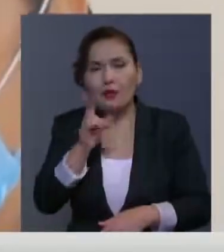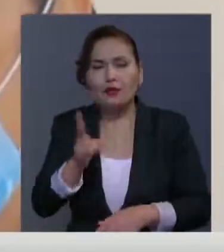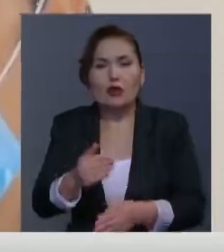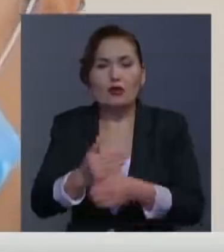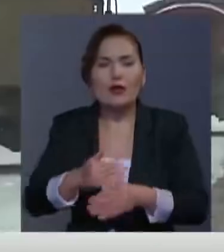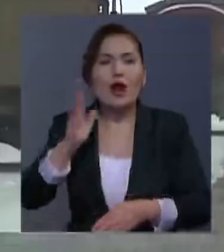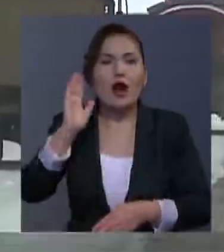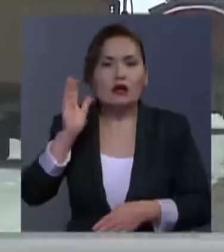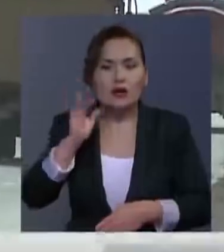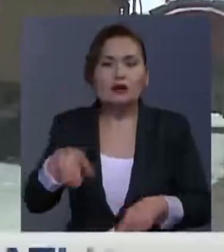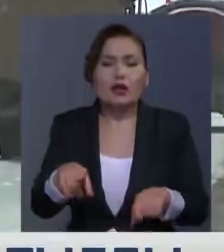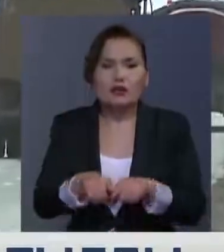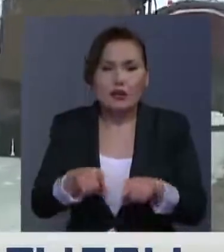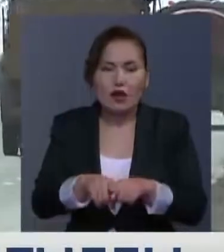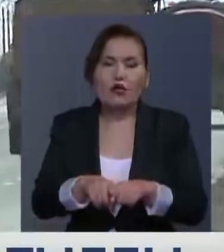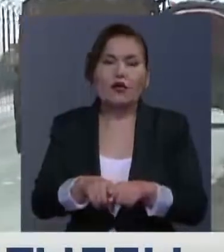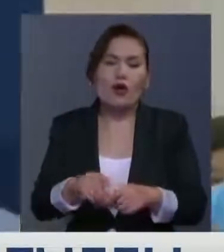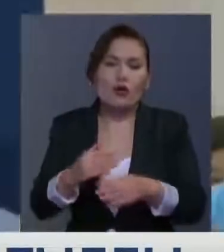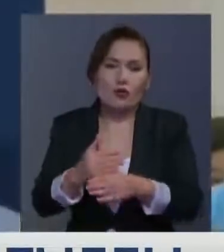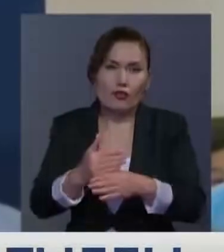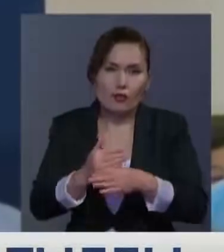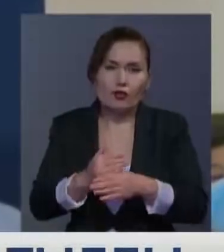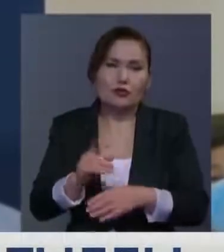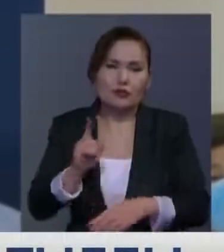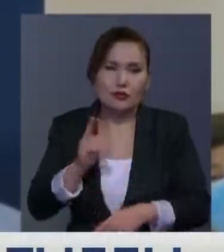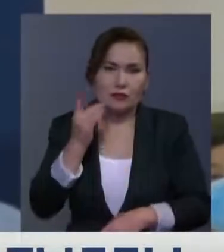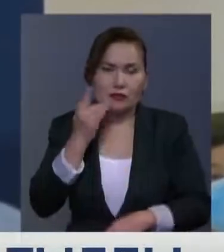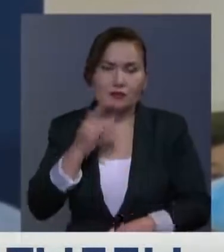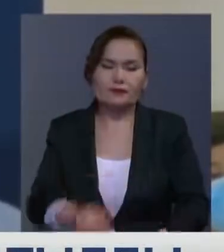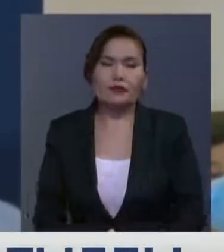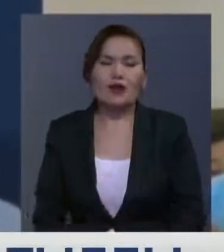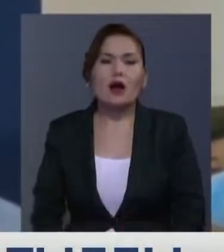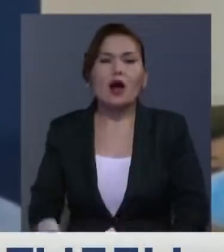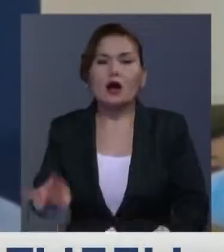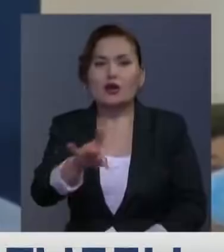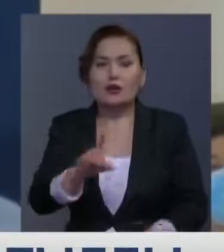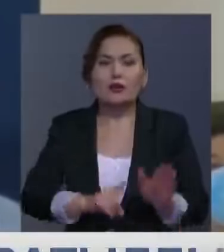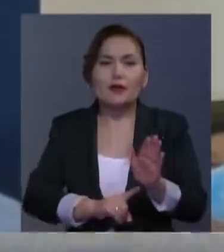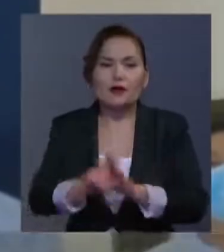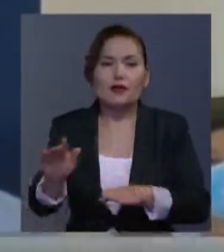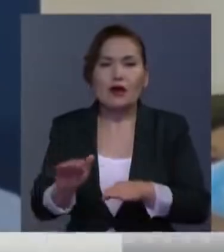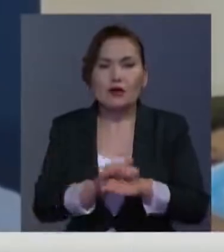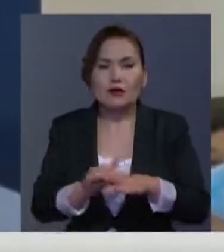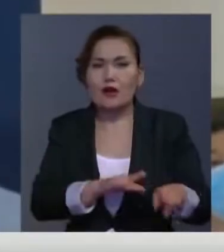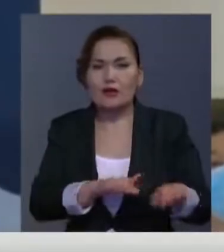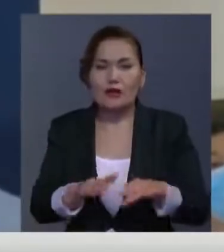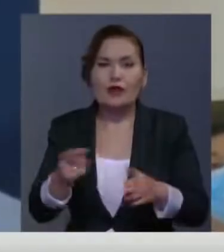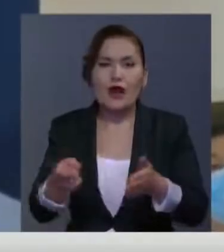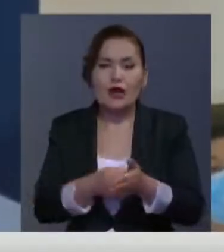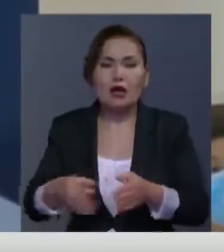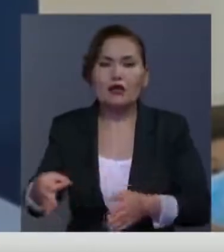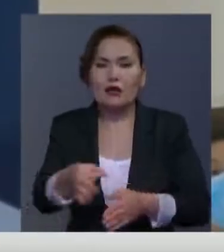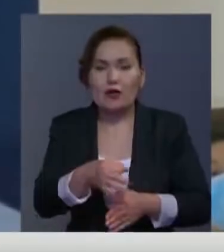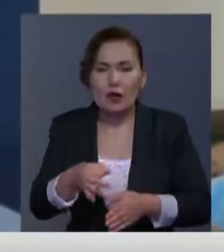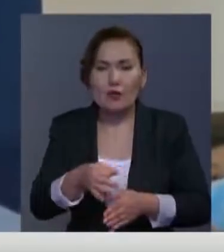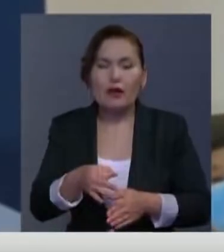Алдағы уақыттарда да бола берсін сондай көмектер. Бүткіл республика бойынша бастау алған жақсылық жартысы акциясы Қарағанды облысына,